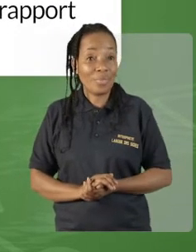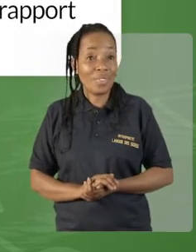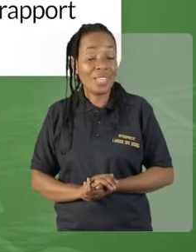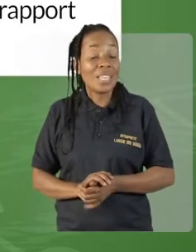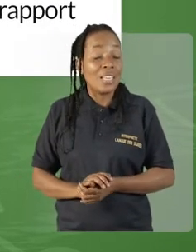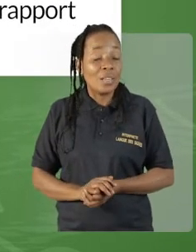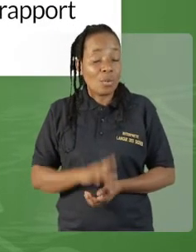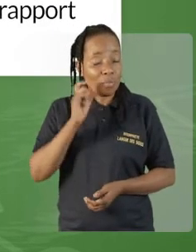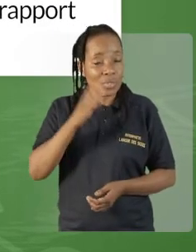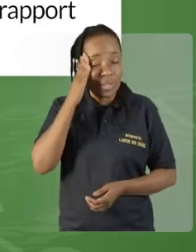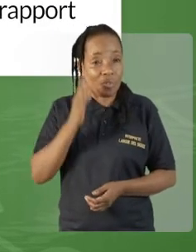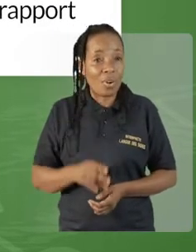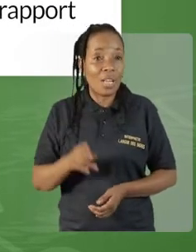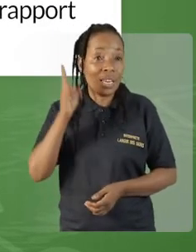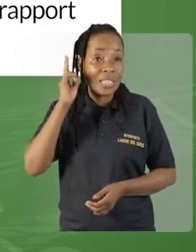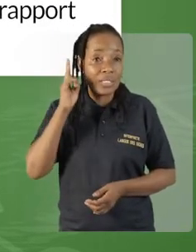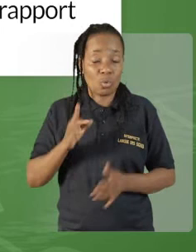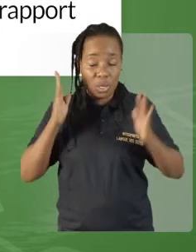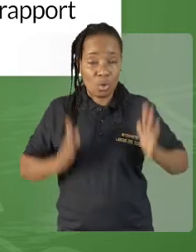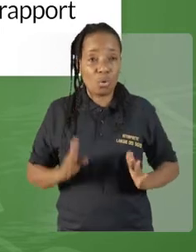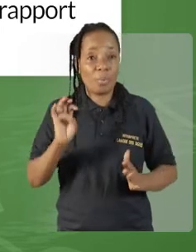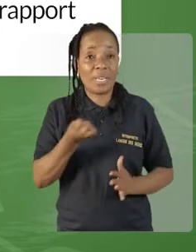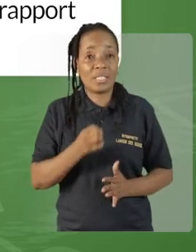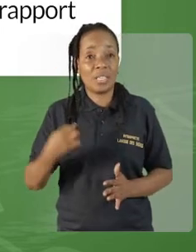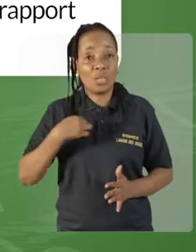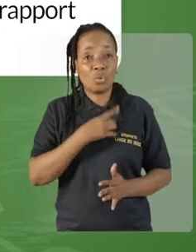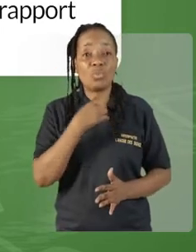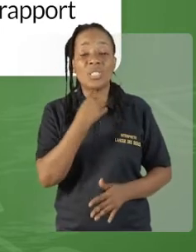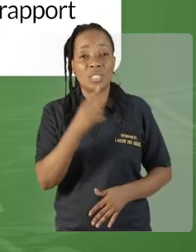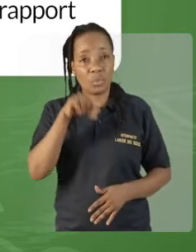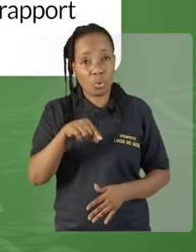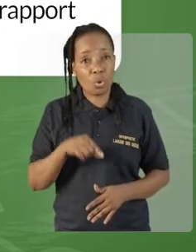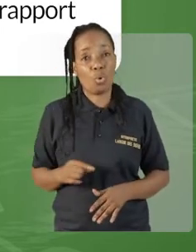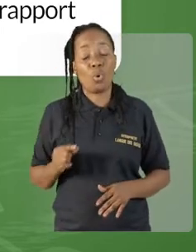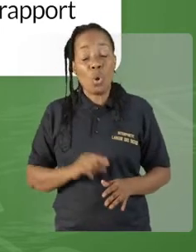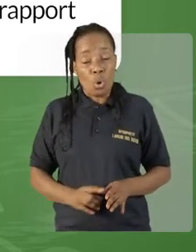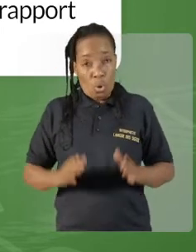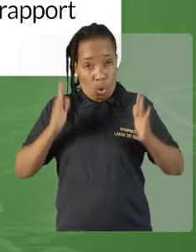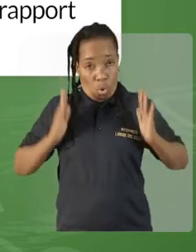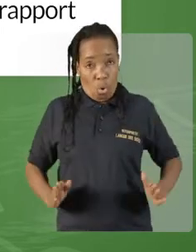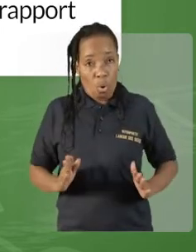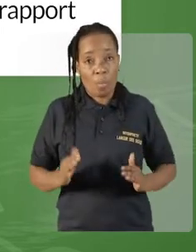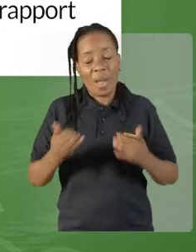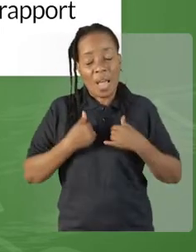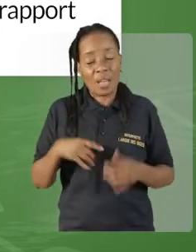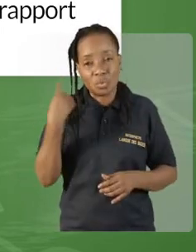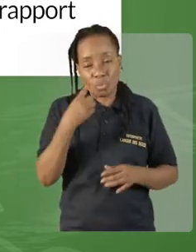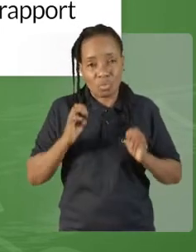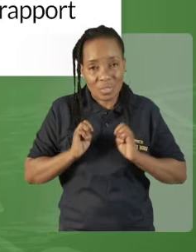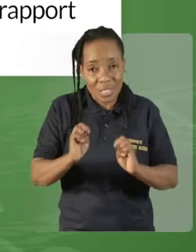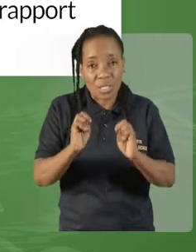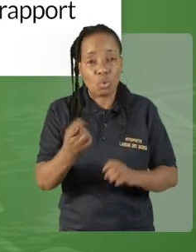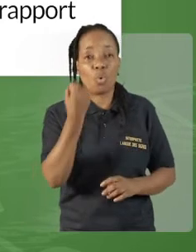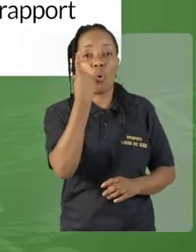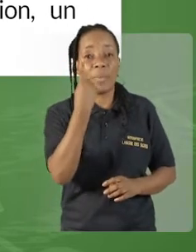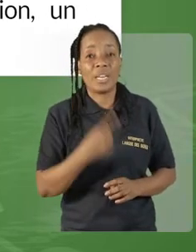l'histoire de l'humanité nous révèle que l'être humain a toujours tenté de comprendre et de transformer